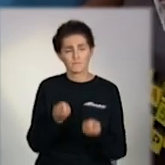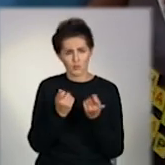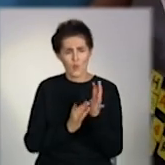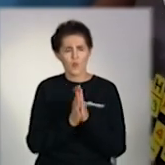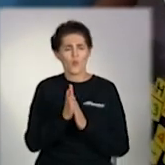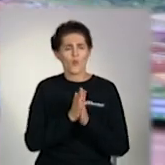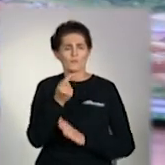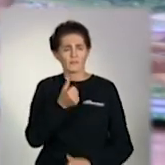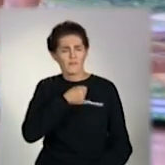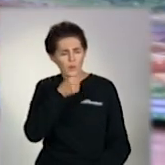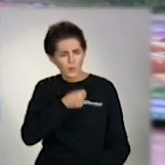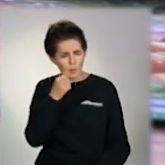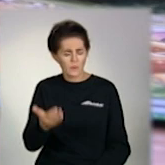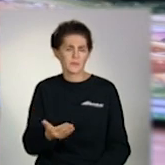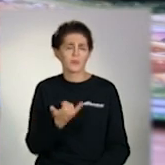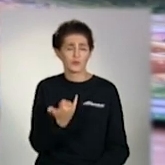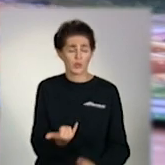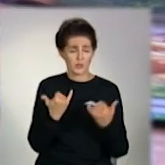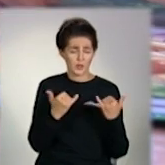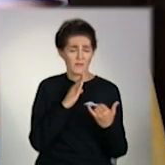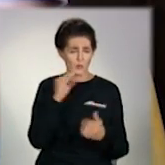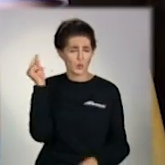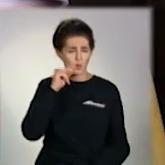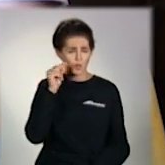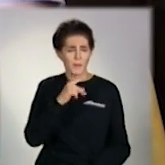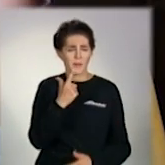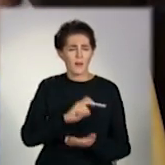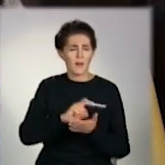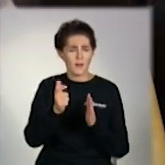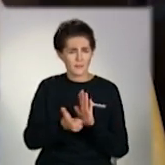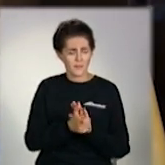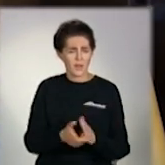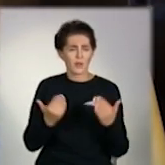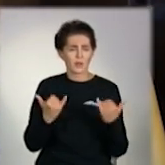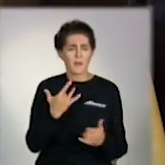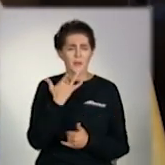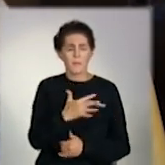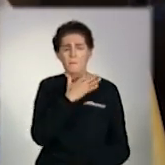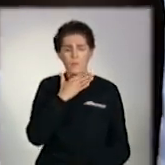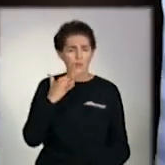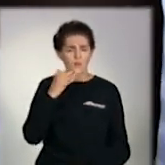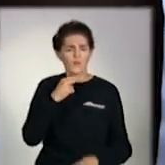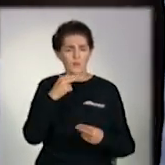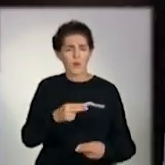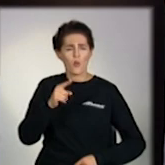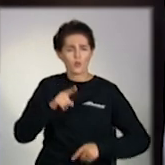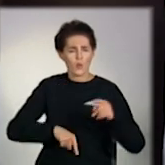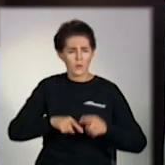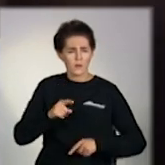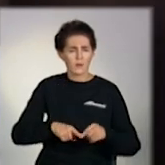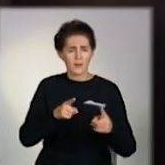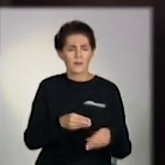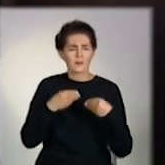она повзрослела. Зараз дівчинка навчається у першому класі. І хоча потребує багато уваги від батьків, дає